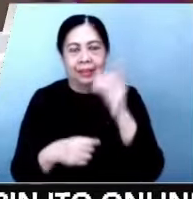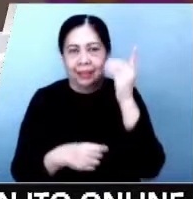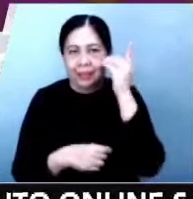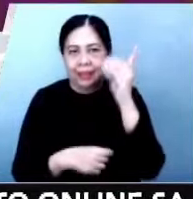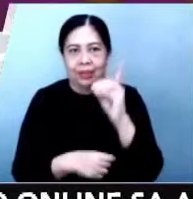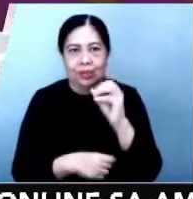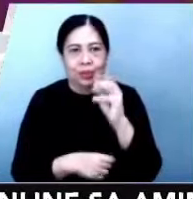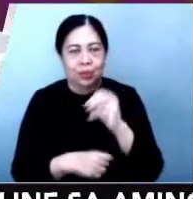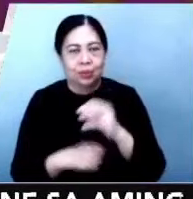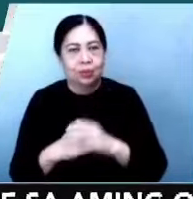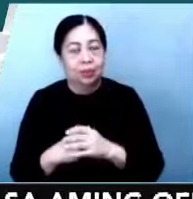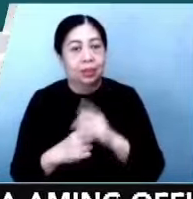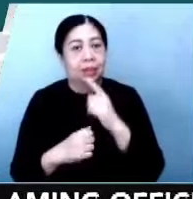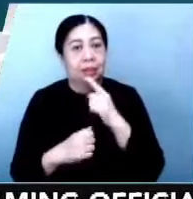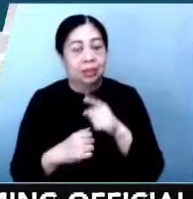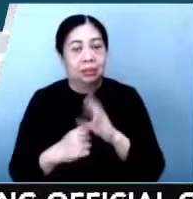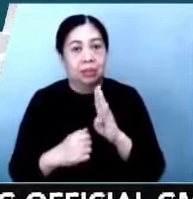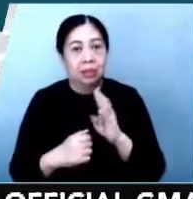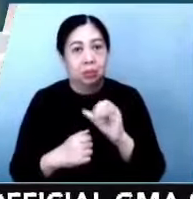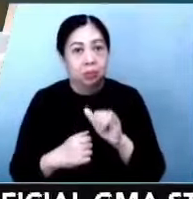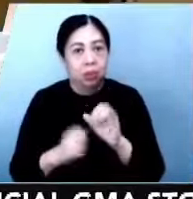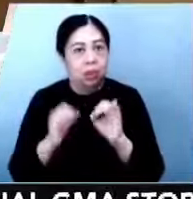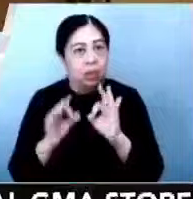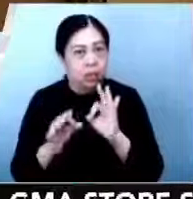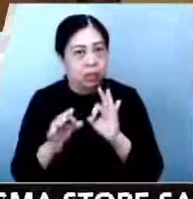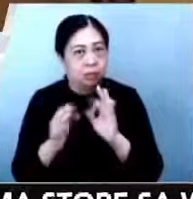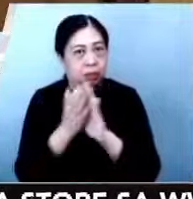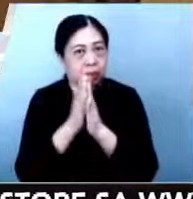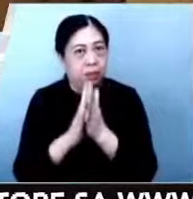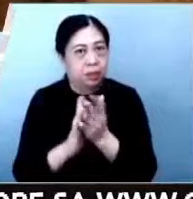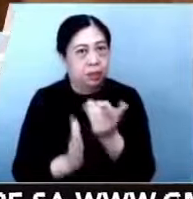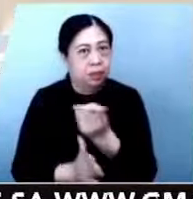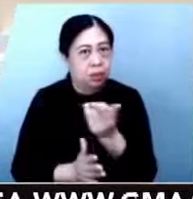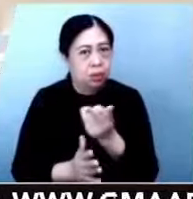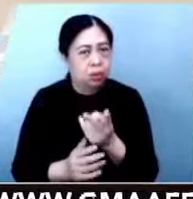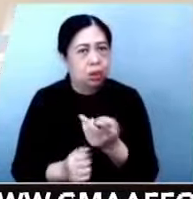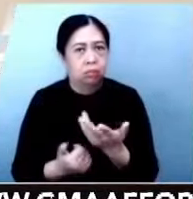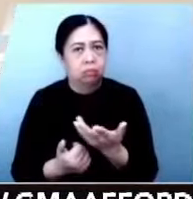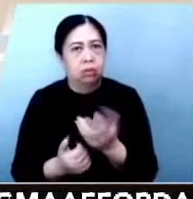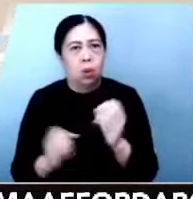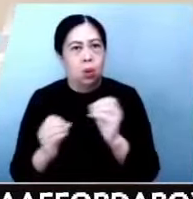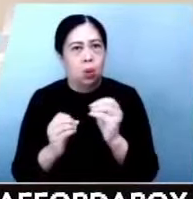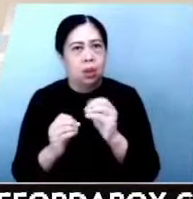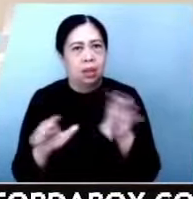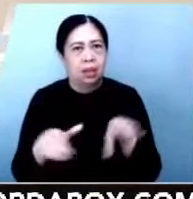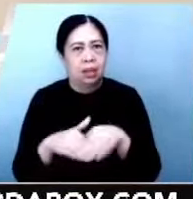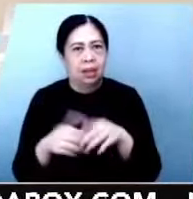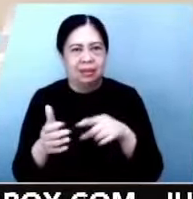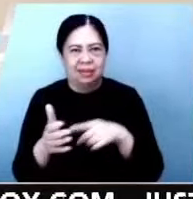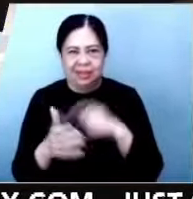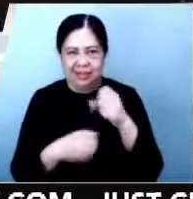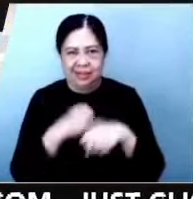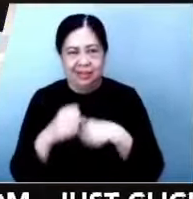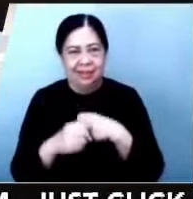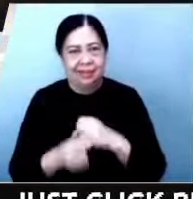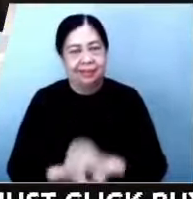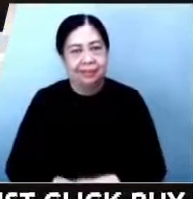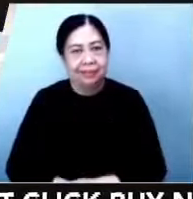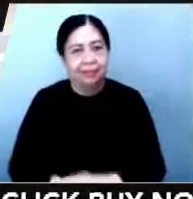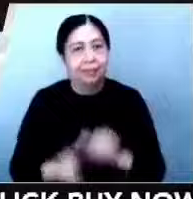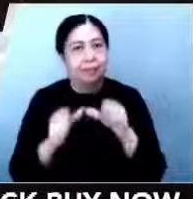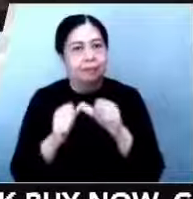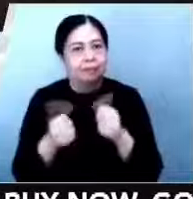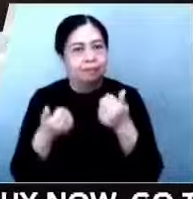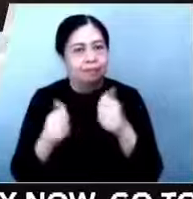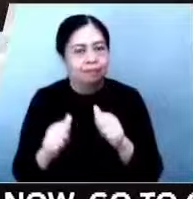Sabi ni Tito Boy, sakali mang magkaayos ang dalawa, walang magaganap na kasal ngayong taon. Patuloy na sinisikap ng